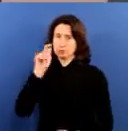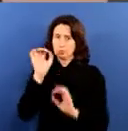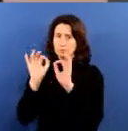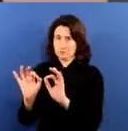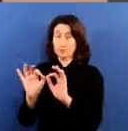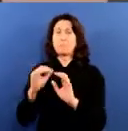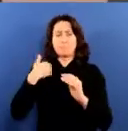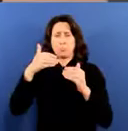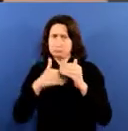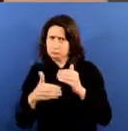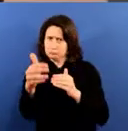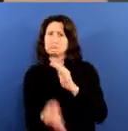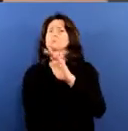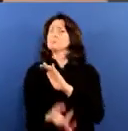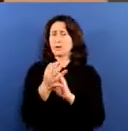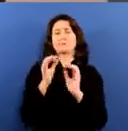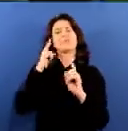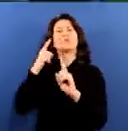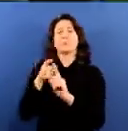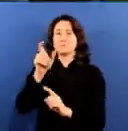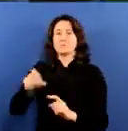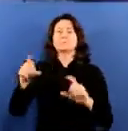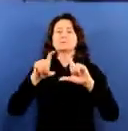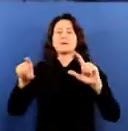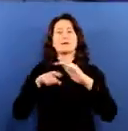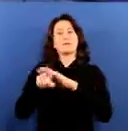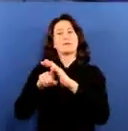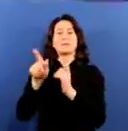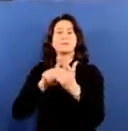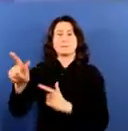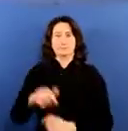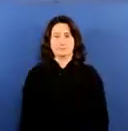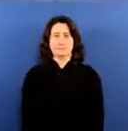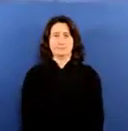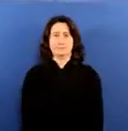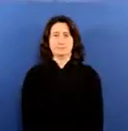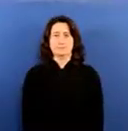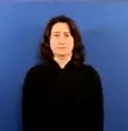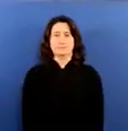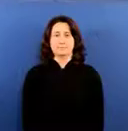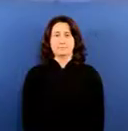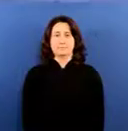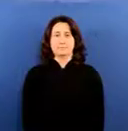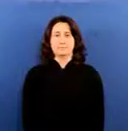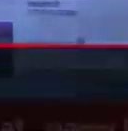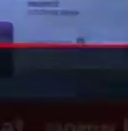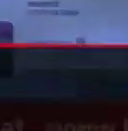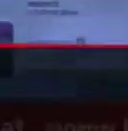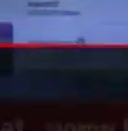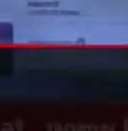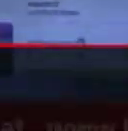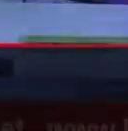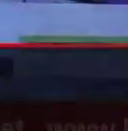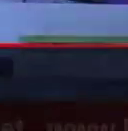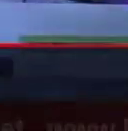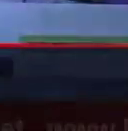jartzeaz, eskaintzetara egokitzeko produktuak aldatzeaz, prezioa jartzeaz eta saltzeaz. Aplikazioa, lehenik eta behin,